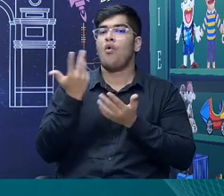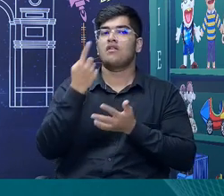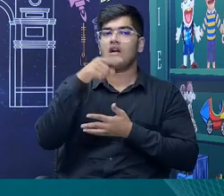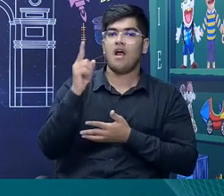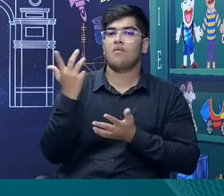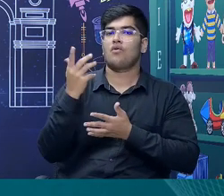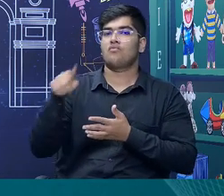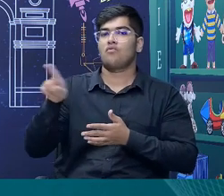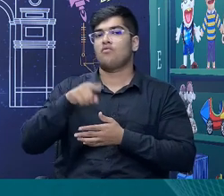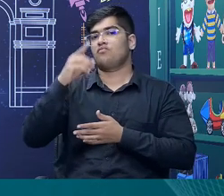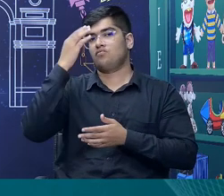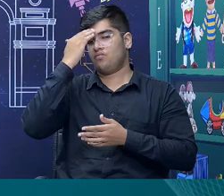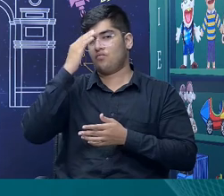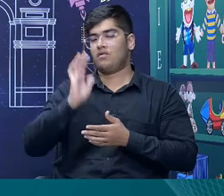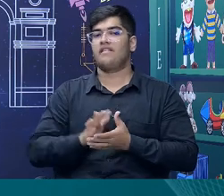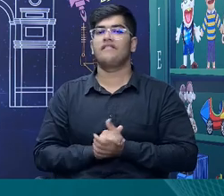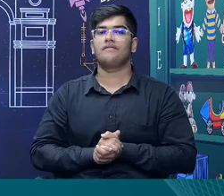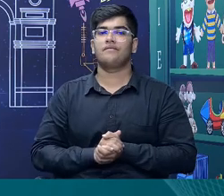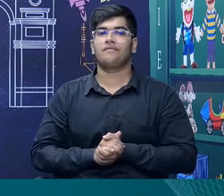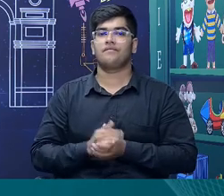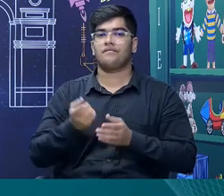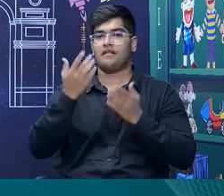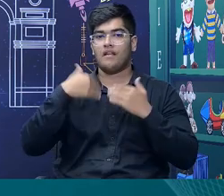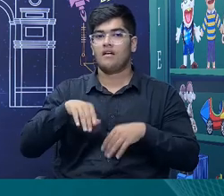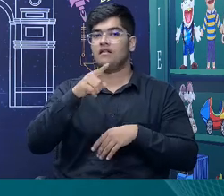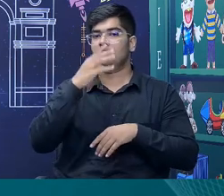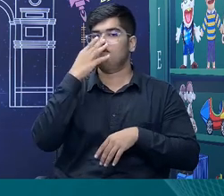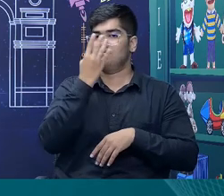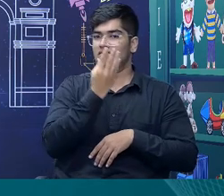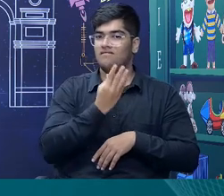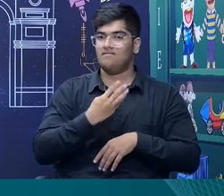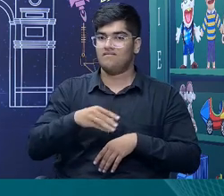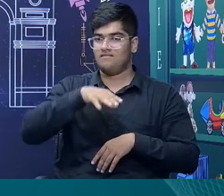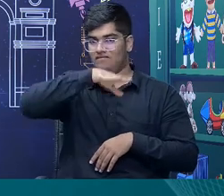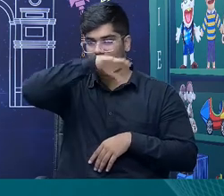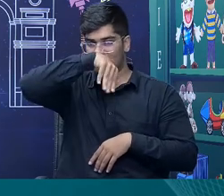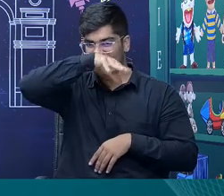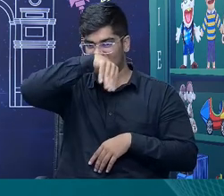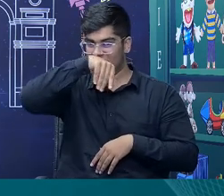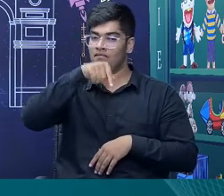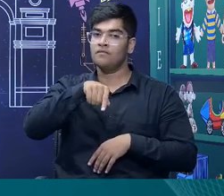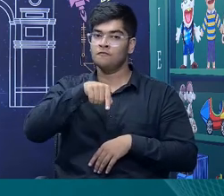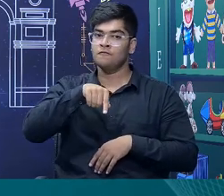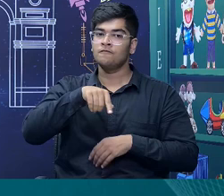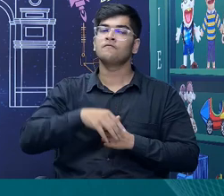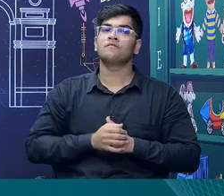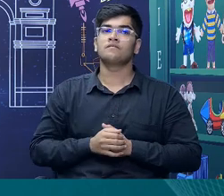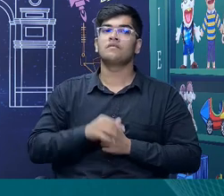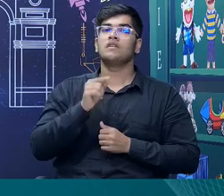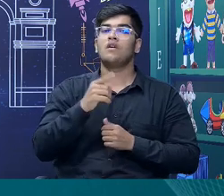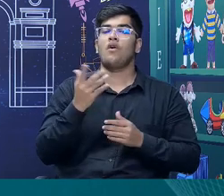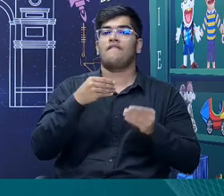गलत फिर आता है हमारा उनकी ट्रक उनकी जो सूंड है वह बहुत फ्लेक्सिबल है